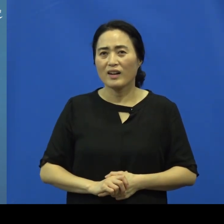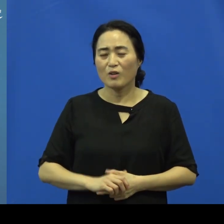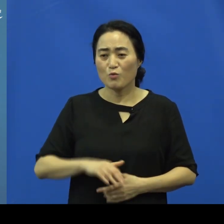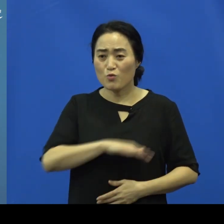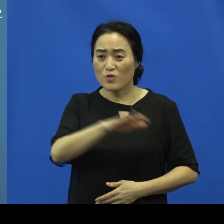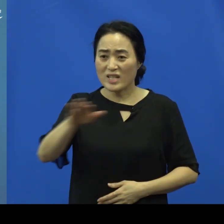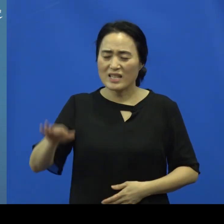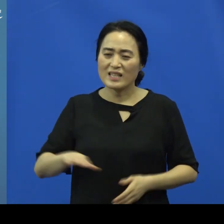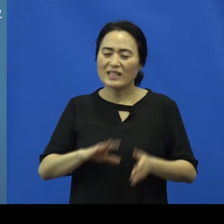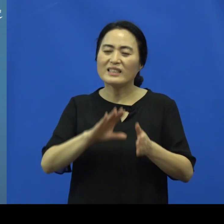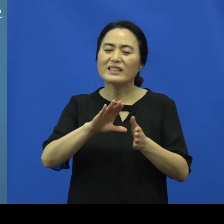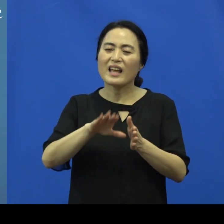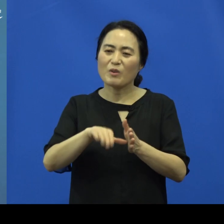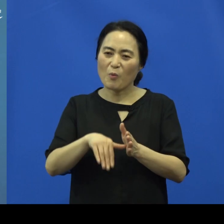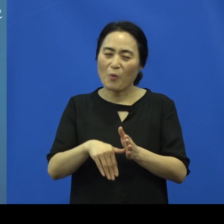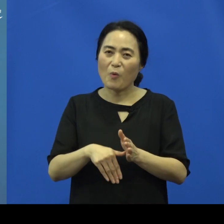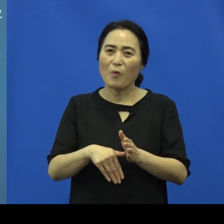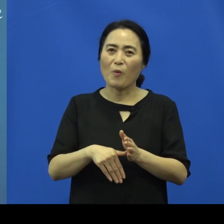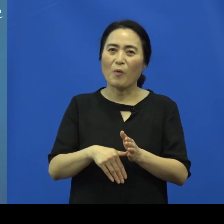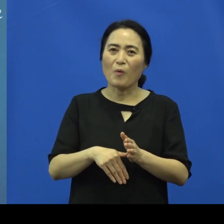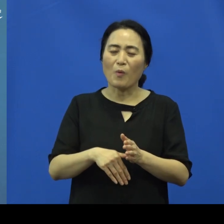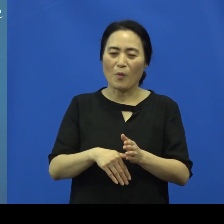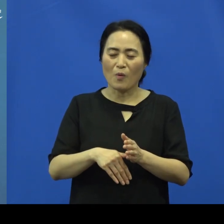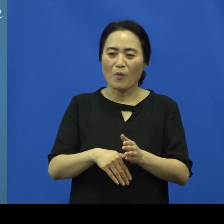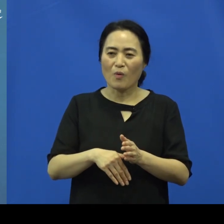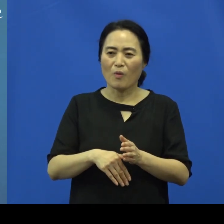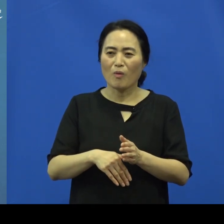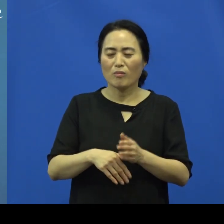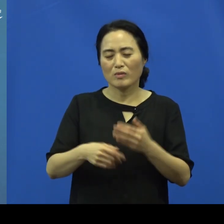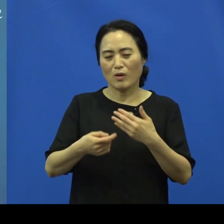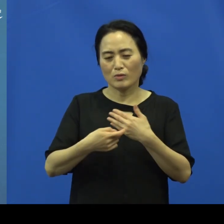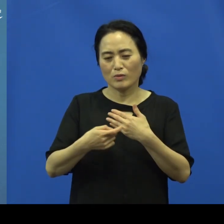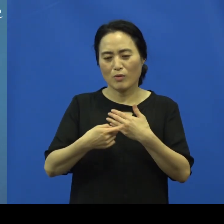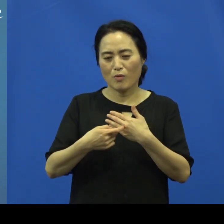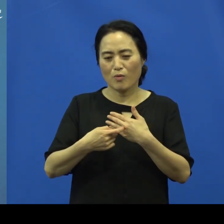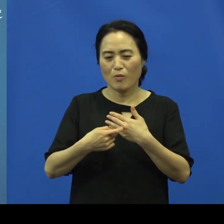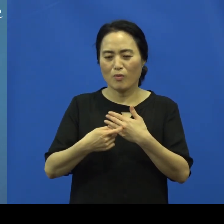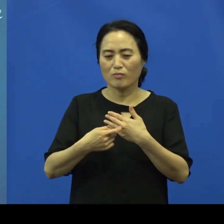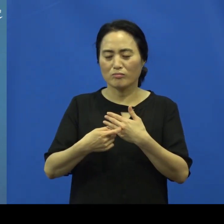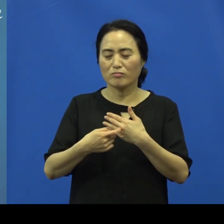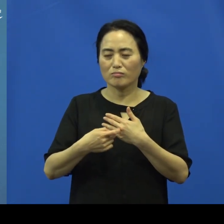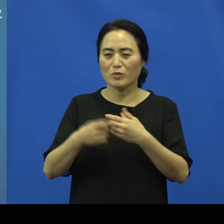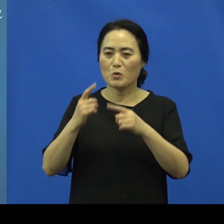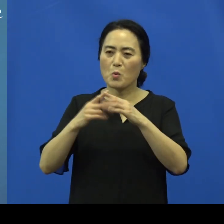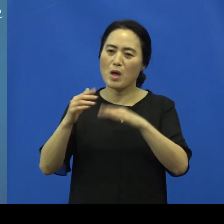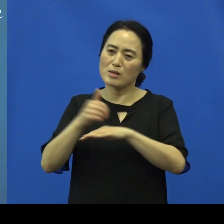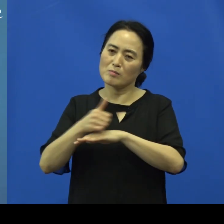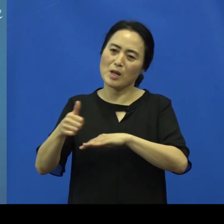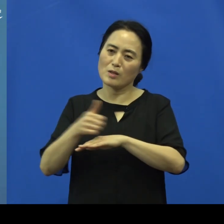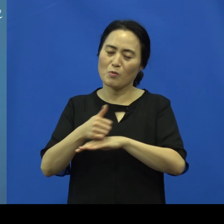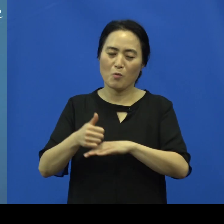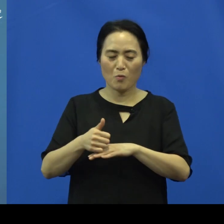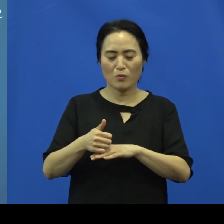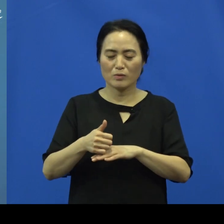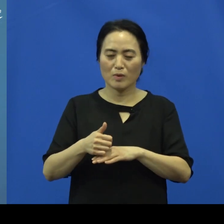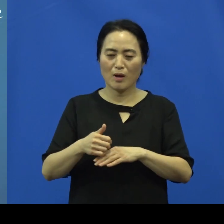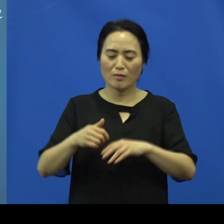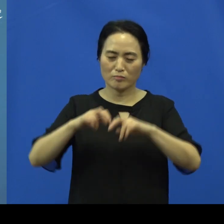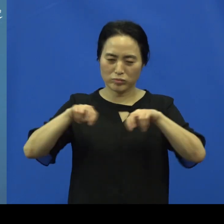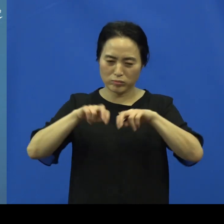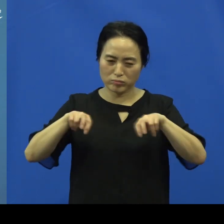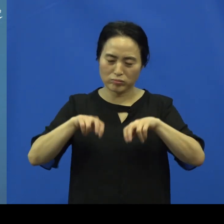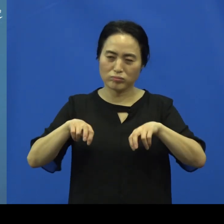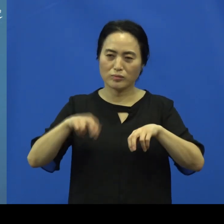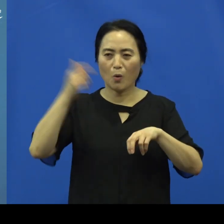여러분, 우리 시대가 그런 거예요. 자세히 보면 죽어 있는 거, 살아있는 게 아니에요. 하나님으로부터 떠나 있는 거, 그 영혼이 죽어 있는 거.